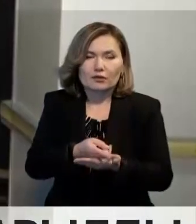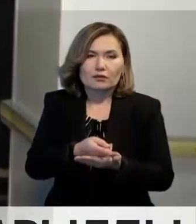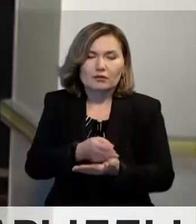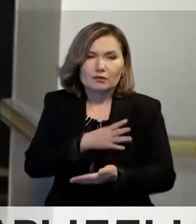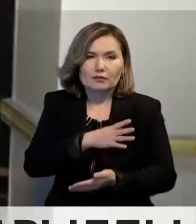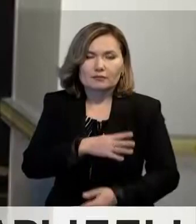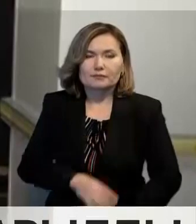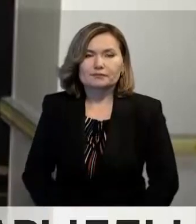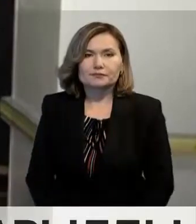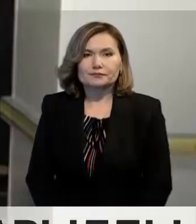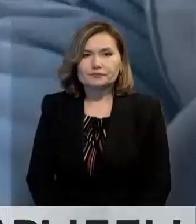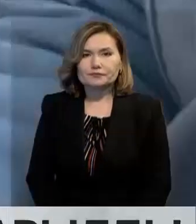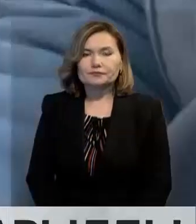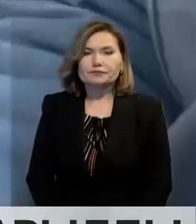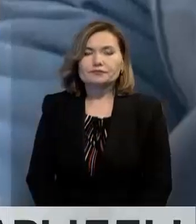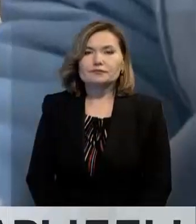алды.